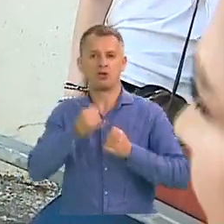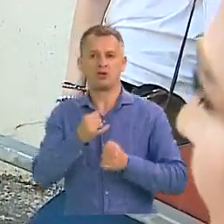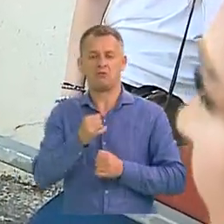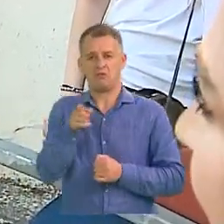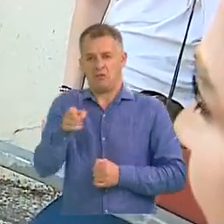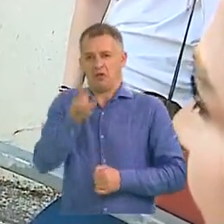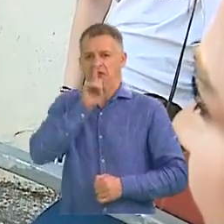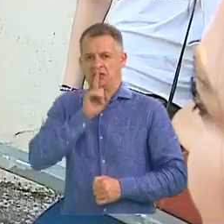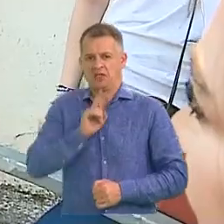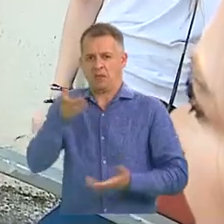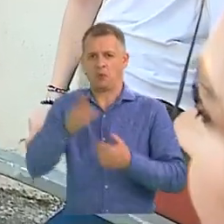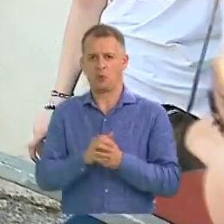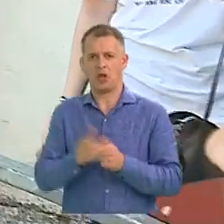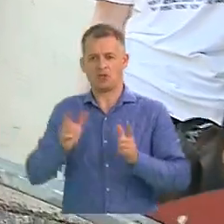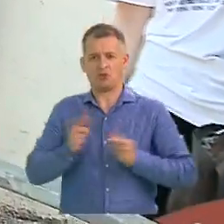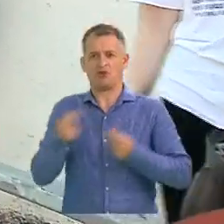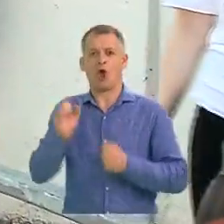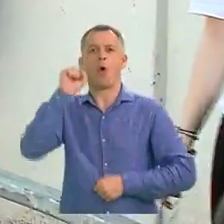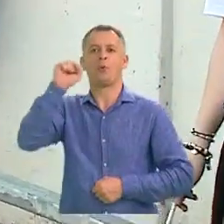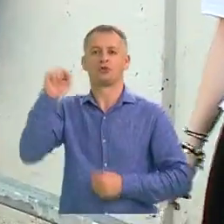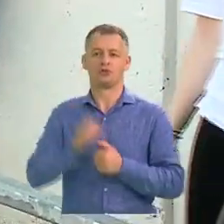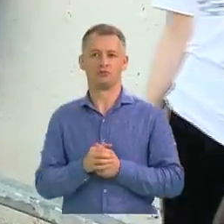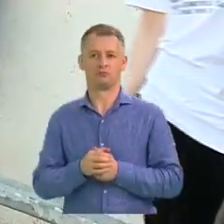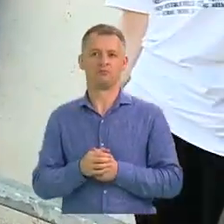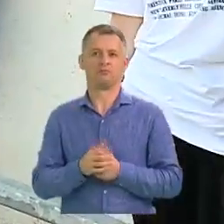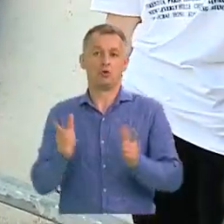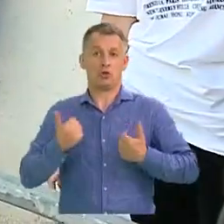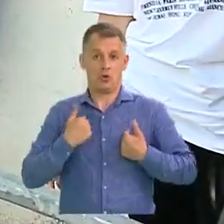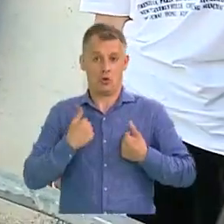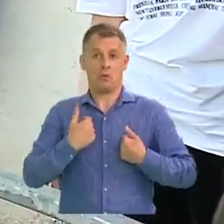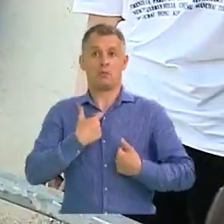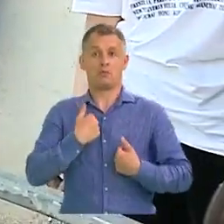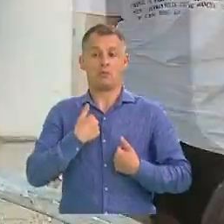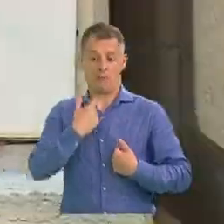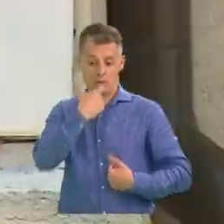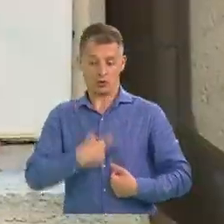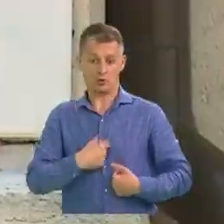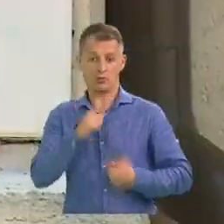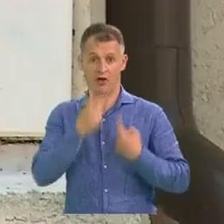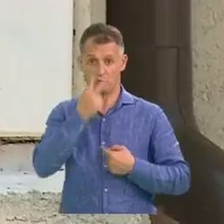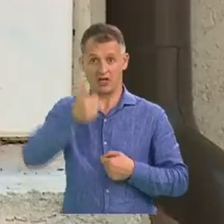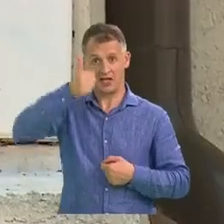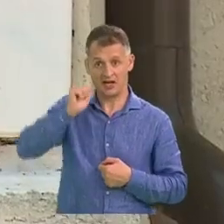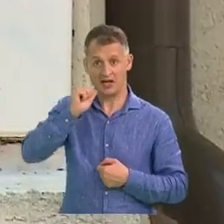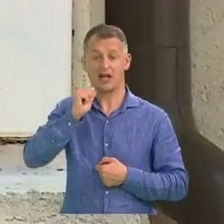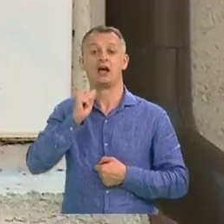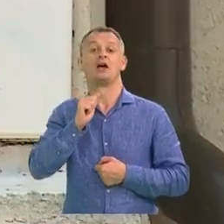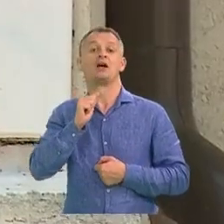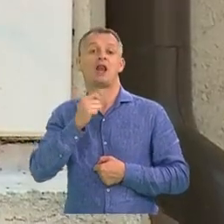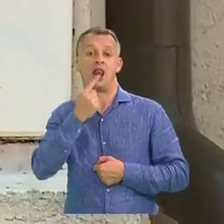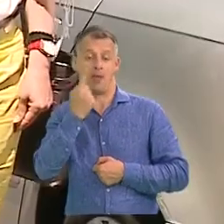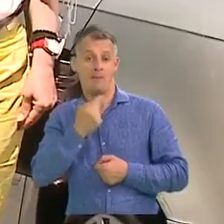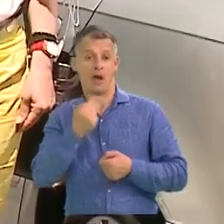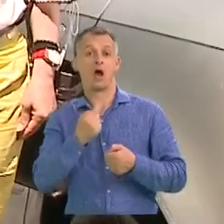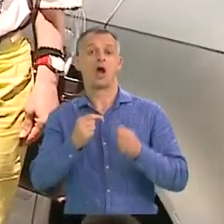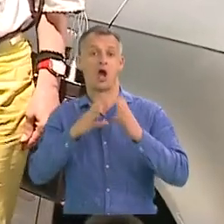la ceva cu comunismul, dar ne așteptam, eu personal, după ce am văzut ieri la română și după caracterizarea de personaj la